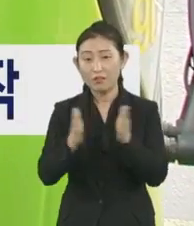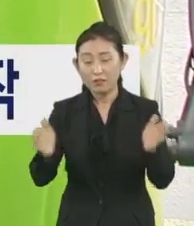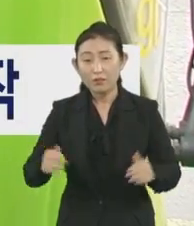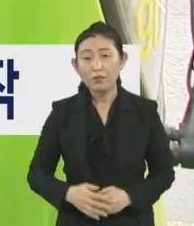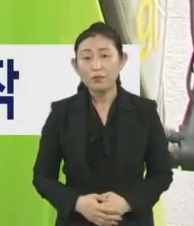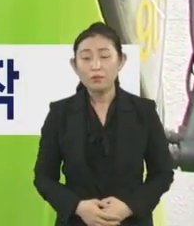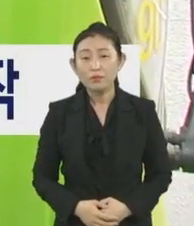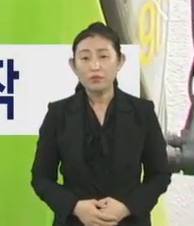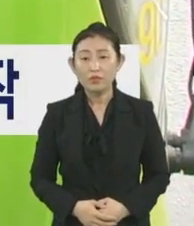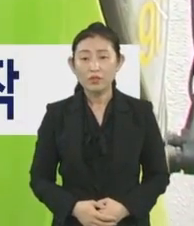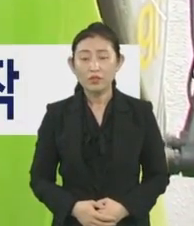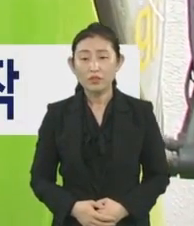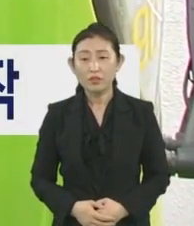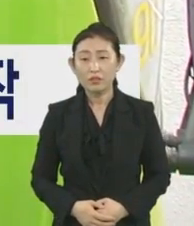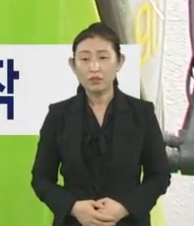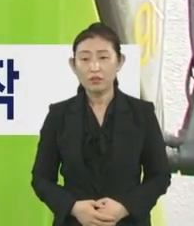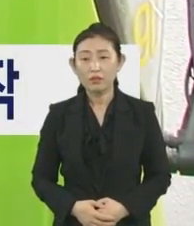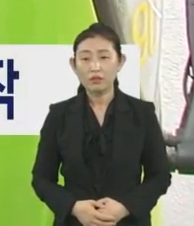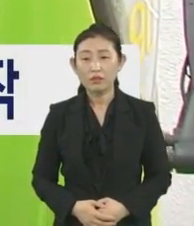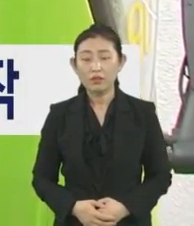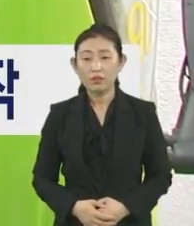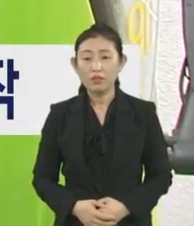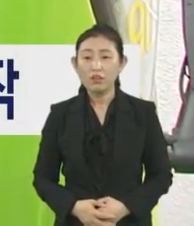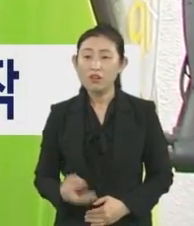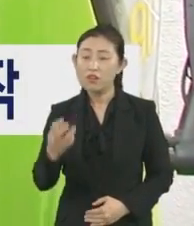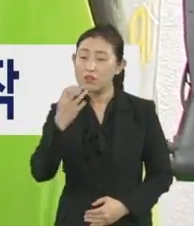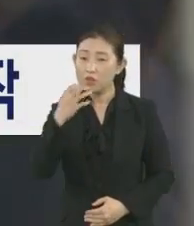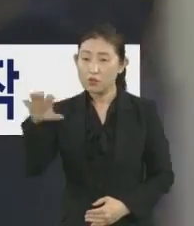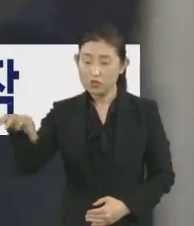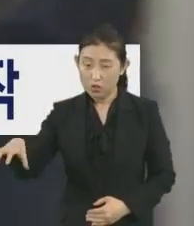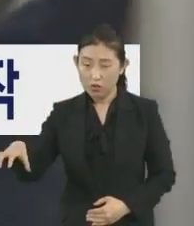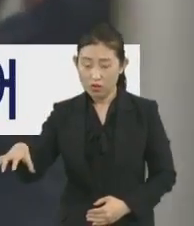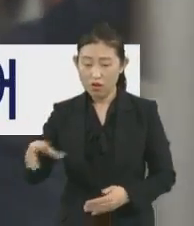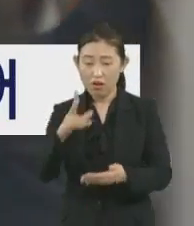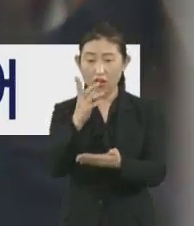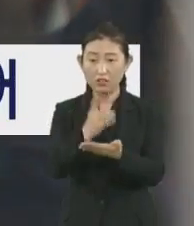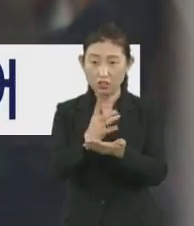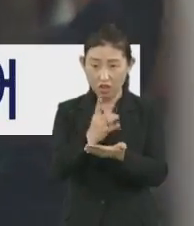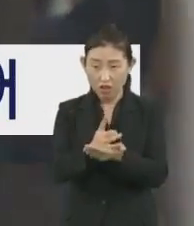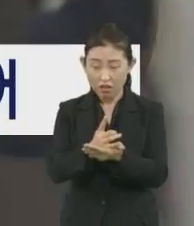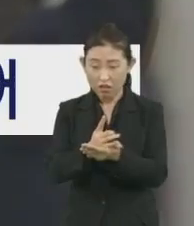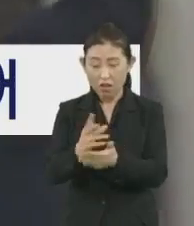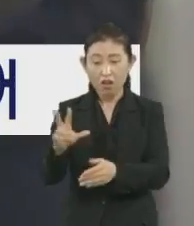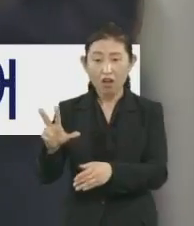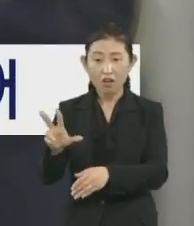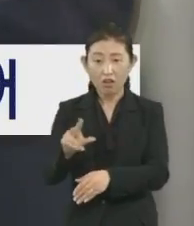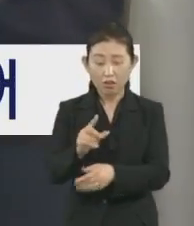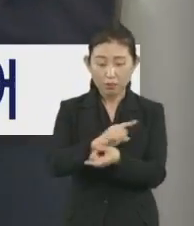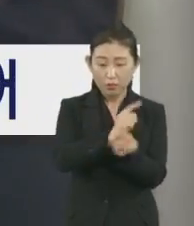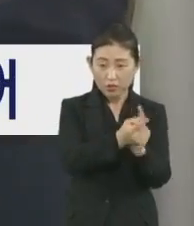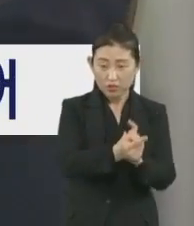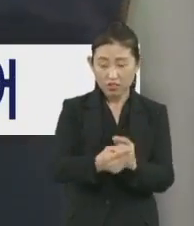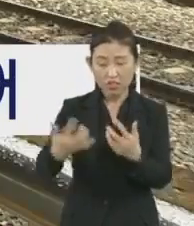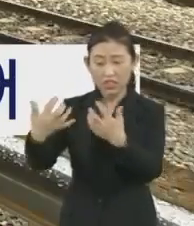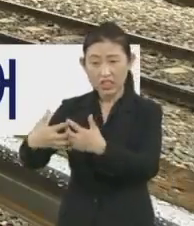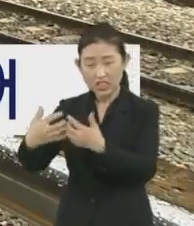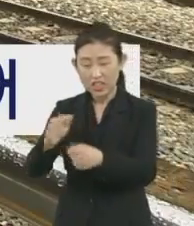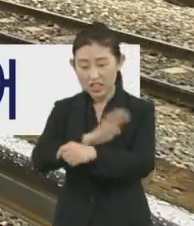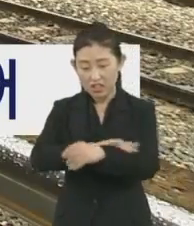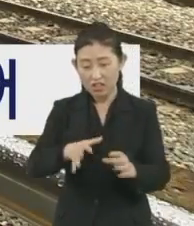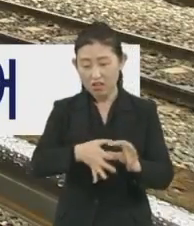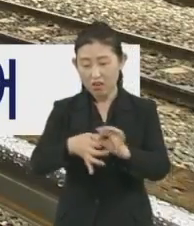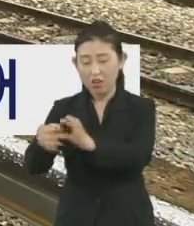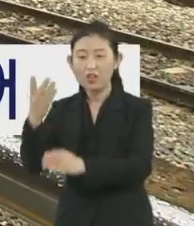겁니다. 이용 첫날 천안시와 수도권에 환승 할인 단말기가 순조롭게 가동되면서 별다른 불편은